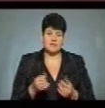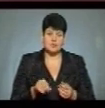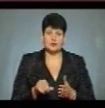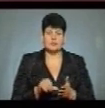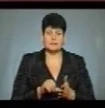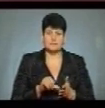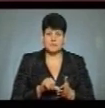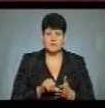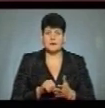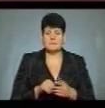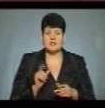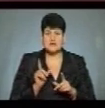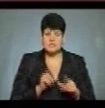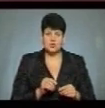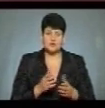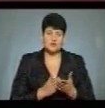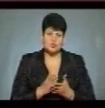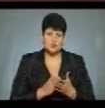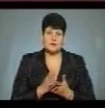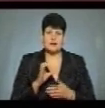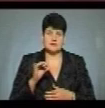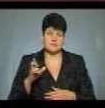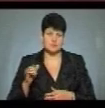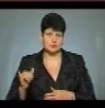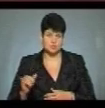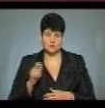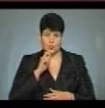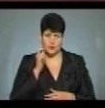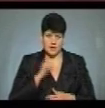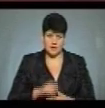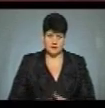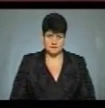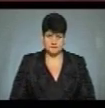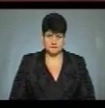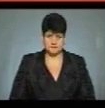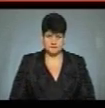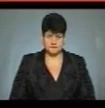працівники міграційної служби, Нацполіції, Служби безпеки України, повідомив Олександр Буняк.